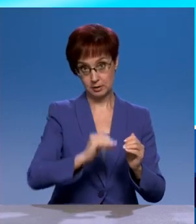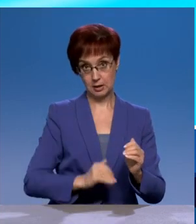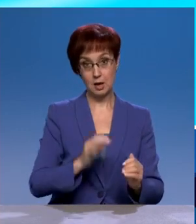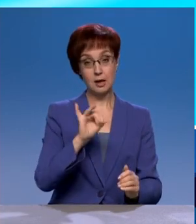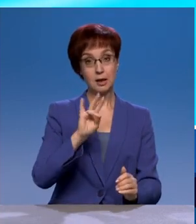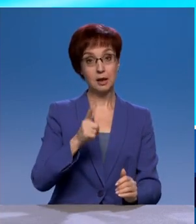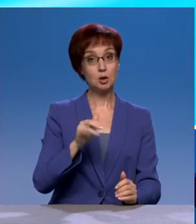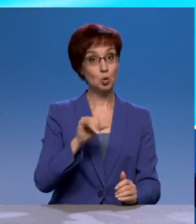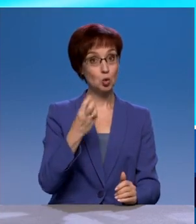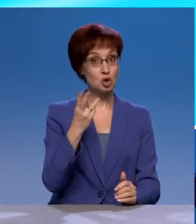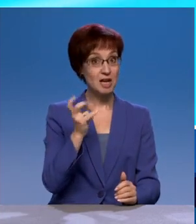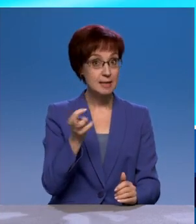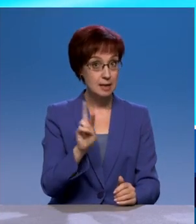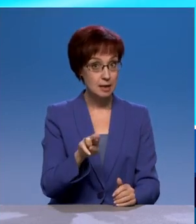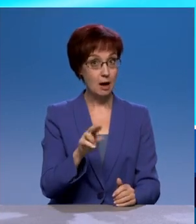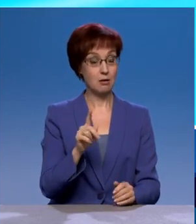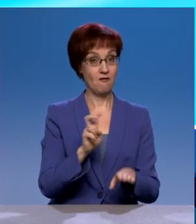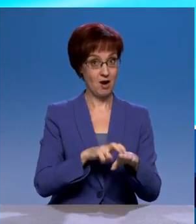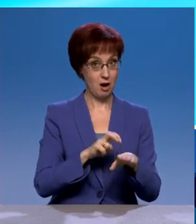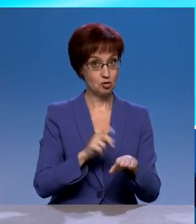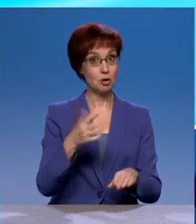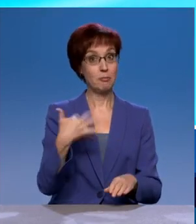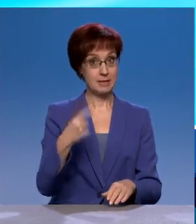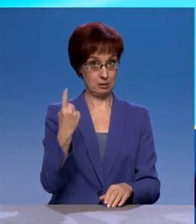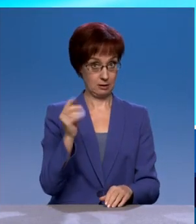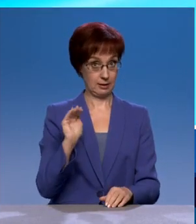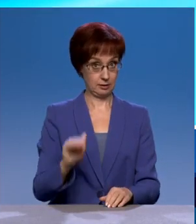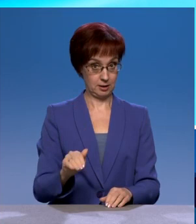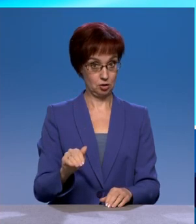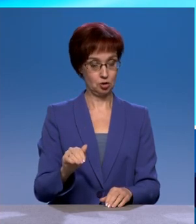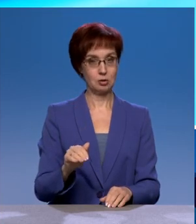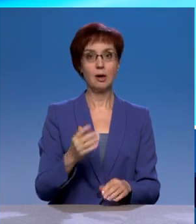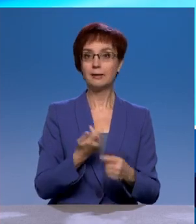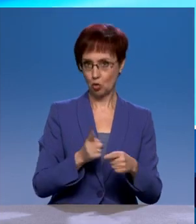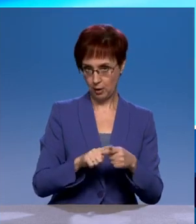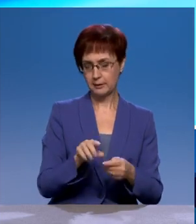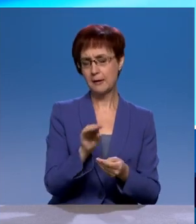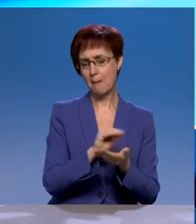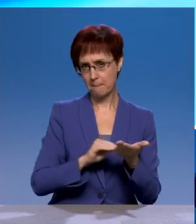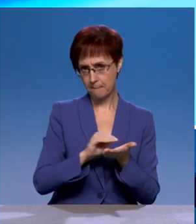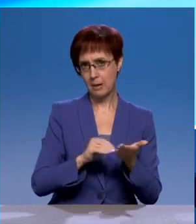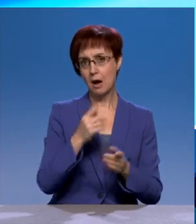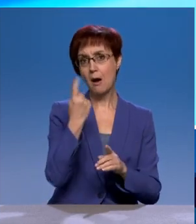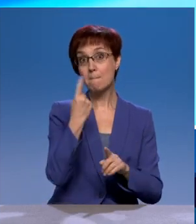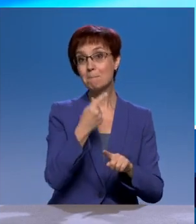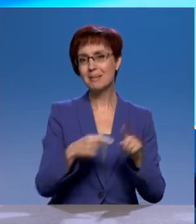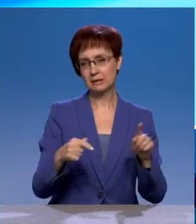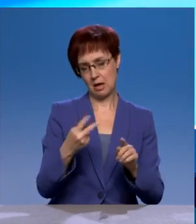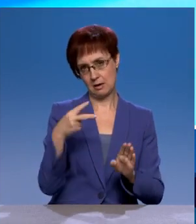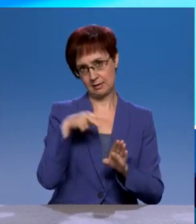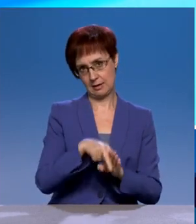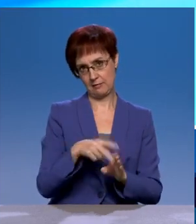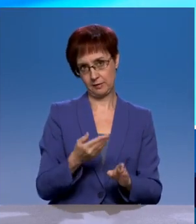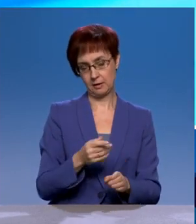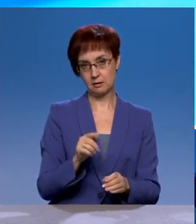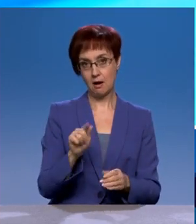кого? У врача. На полторы ставки. Значит, оклад сколько? Понятно. 20 тысяч рублей. Но смотрите, понятно. А он должен работать на одну ставку,